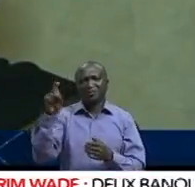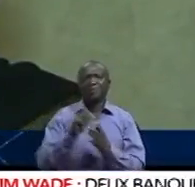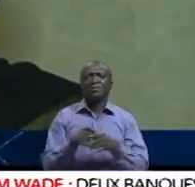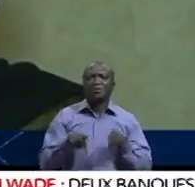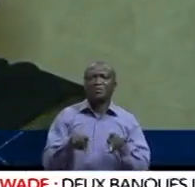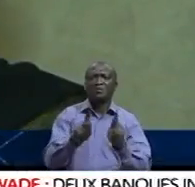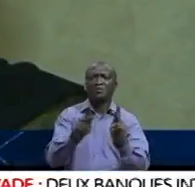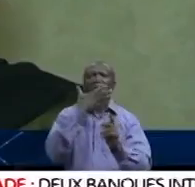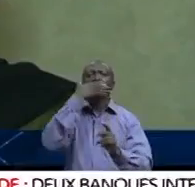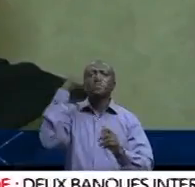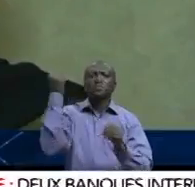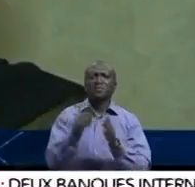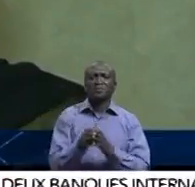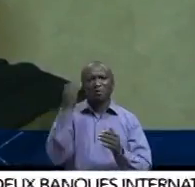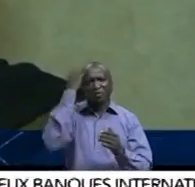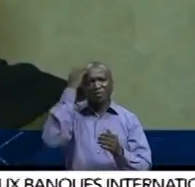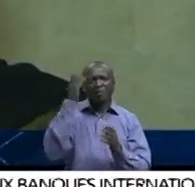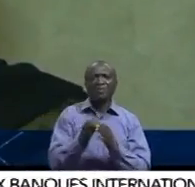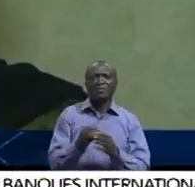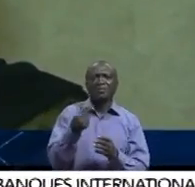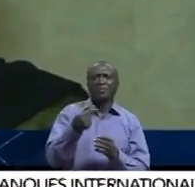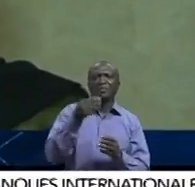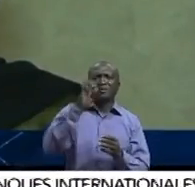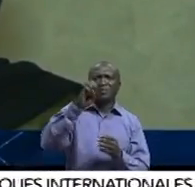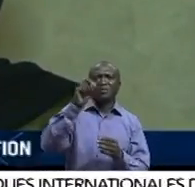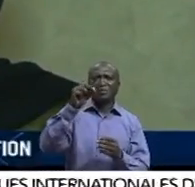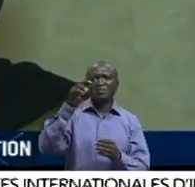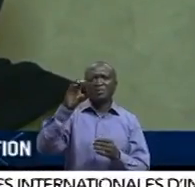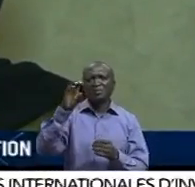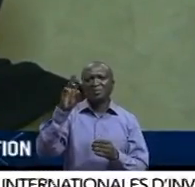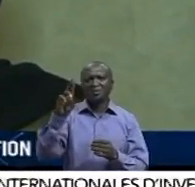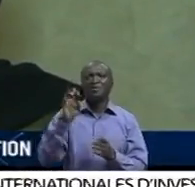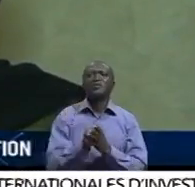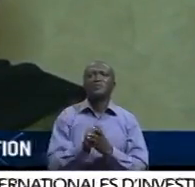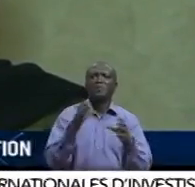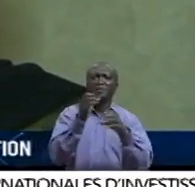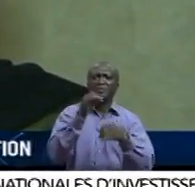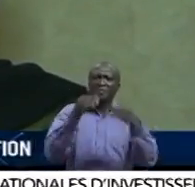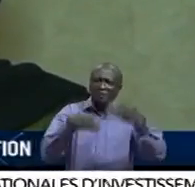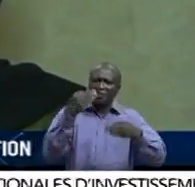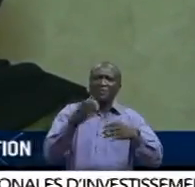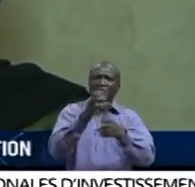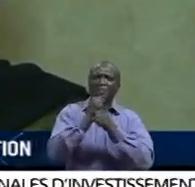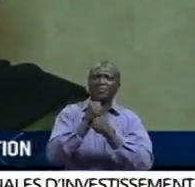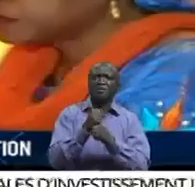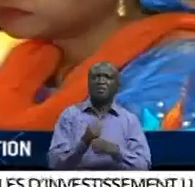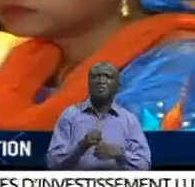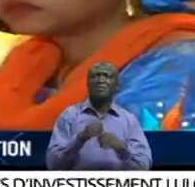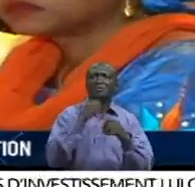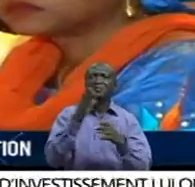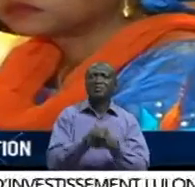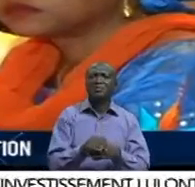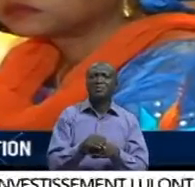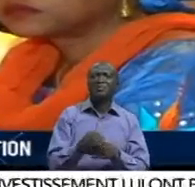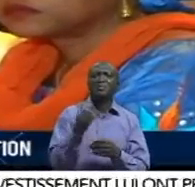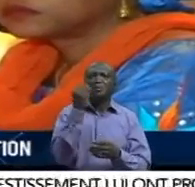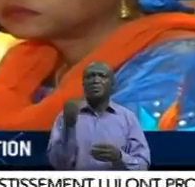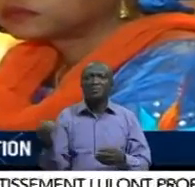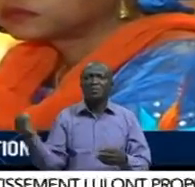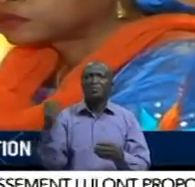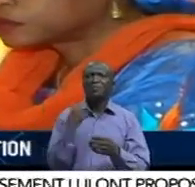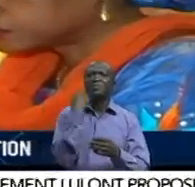permettre de mieux connaître le genre qu'est-ce que c'est que le genre puisque si on prend on prend en compte le genre ce n'est rien d'autre qu'un outil qui nous